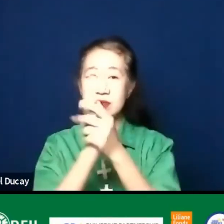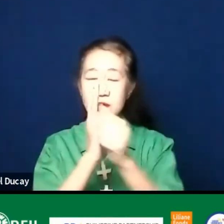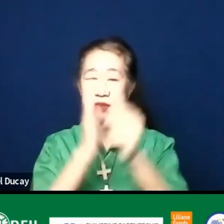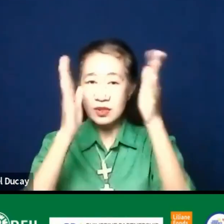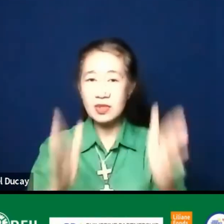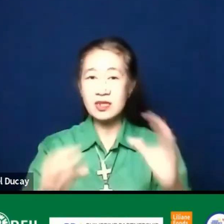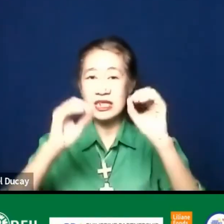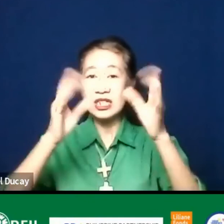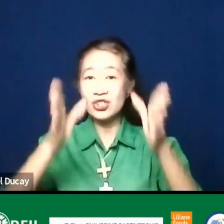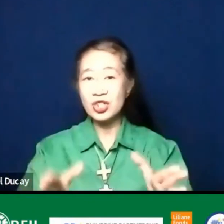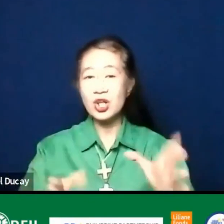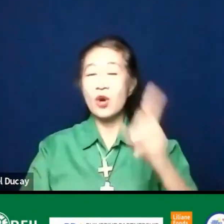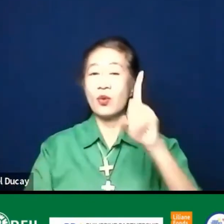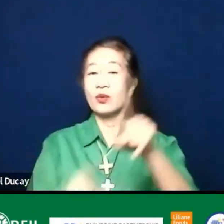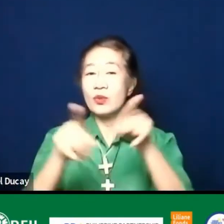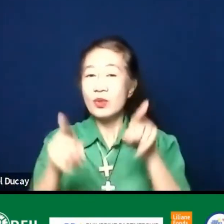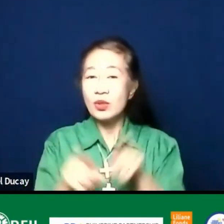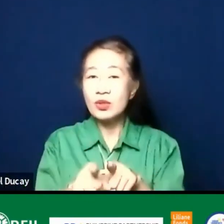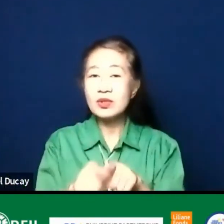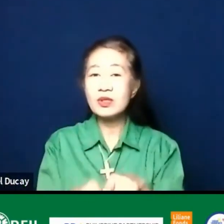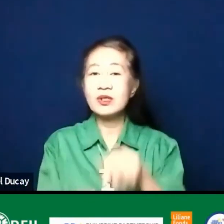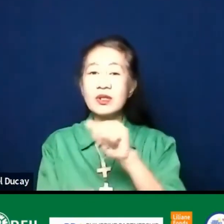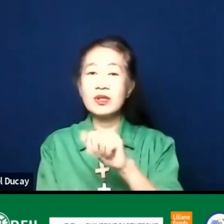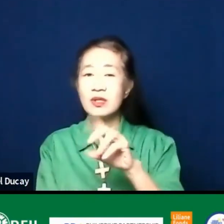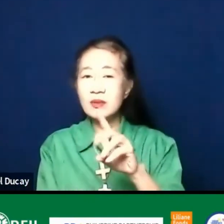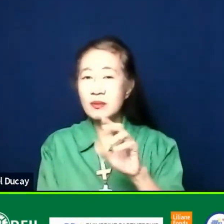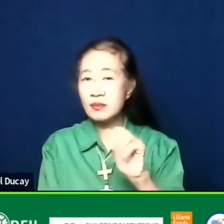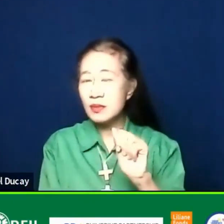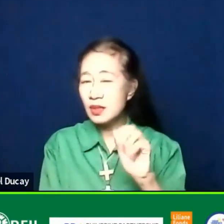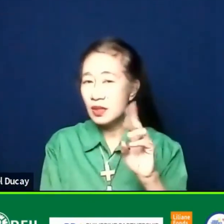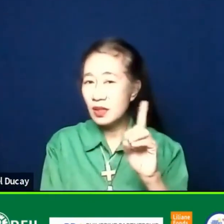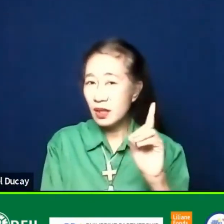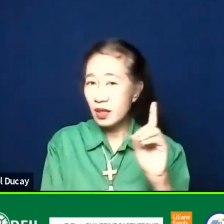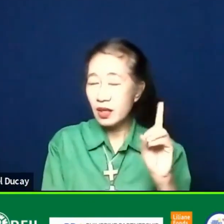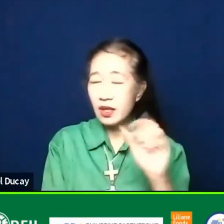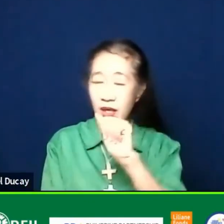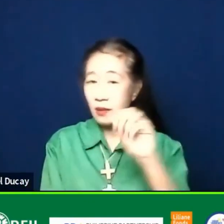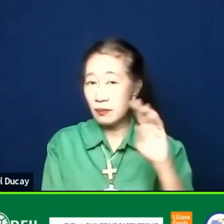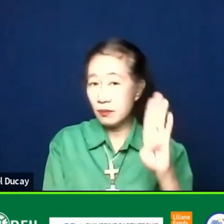teacher, no, isa din siyang ABA practitioner. So na